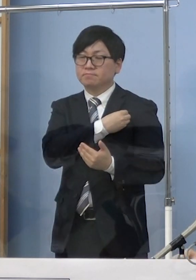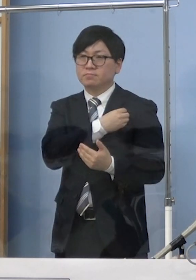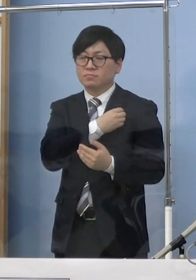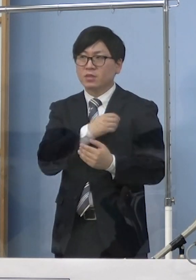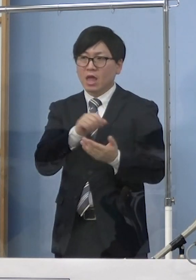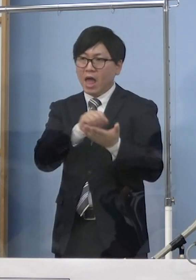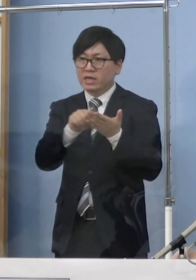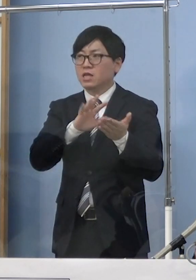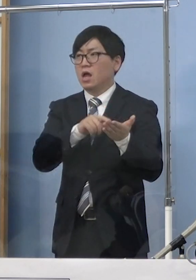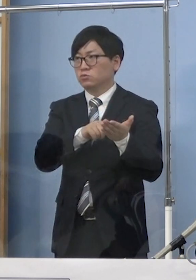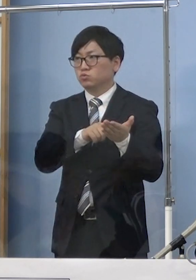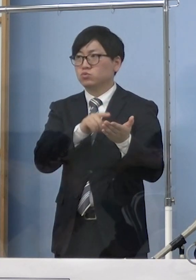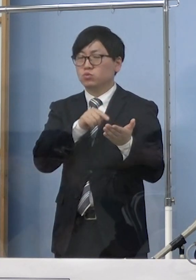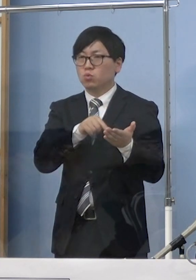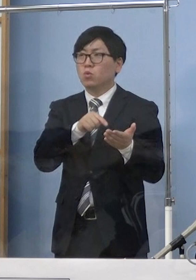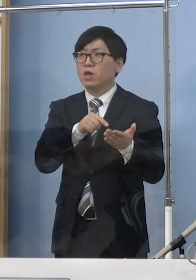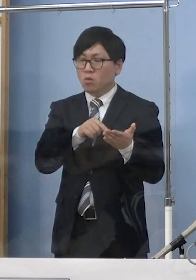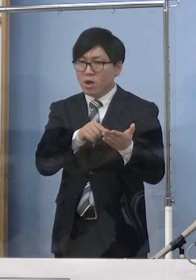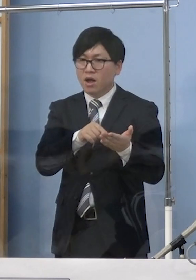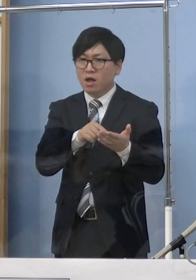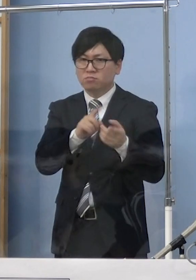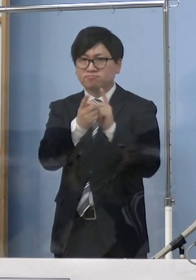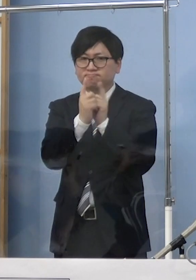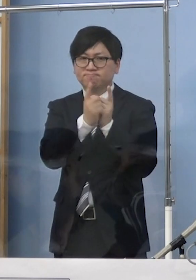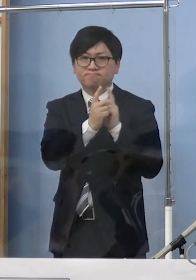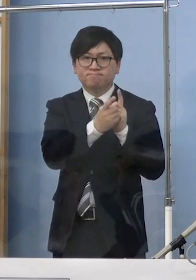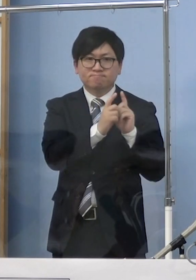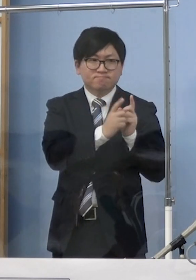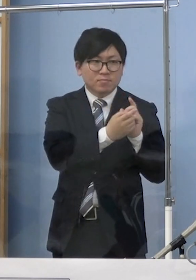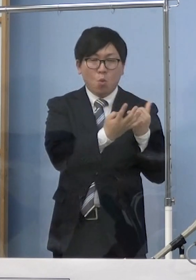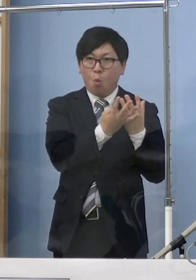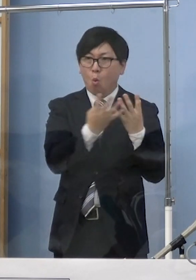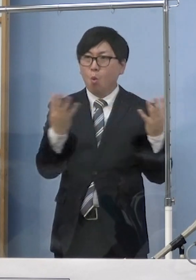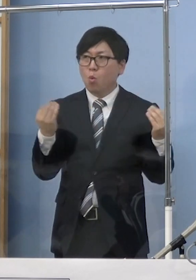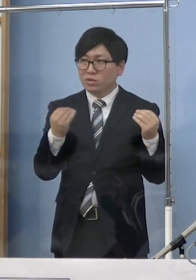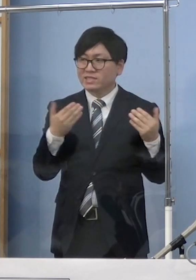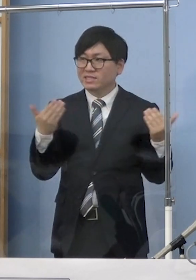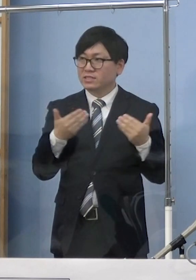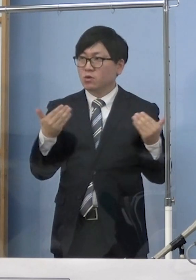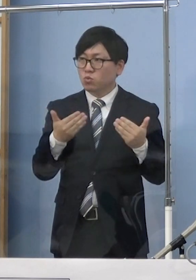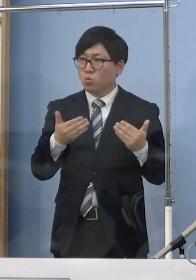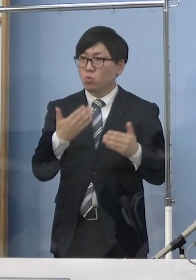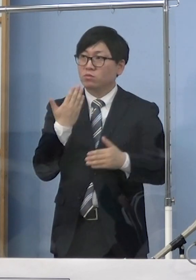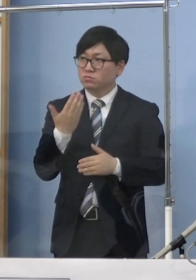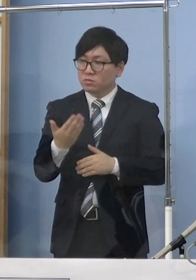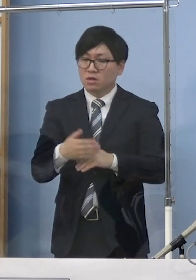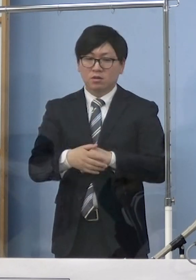仕 事なんですか。885例目ですね。